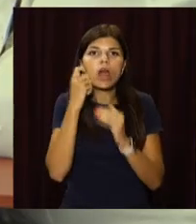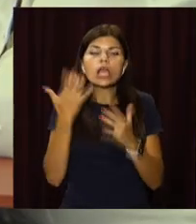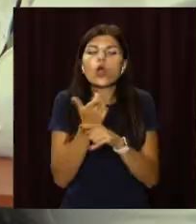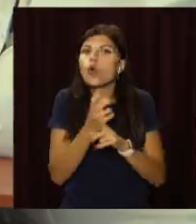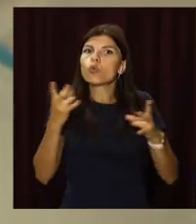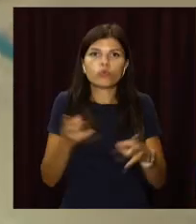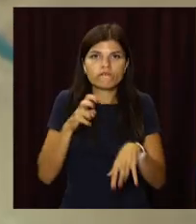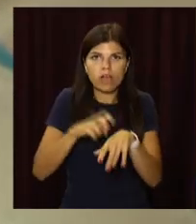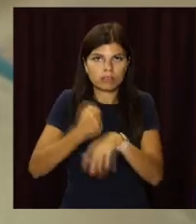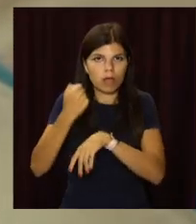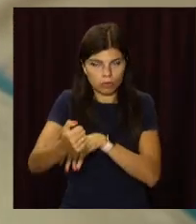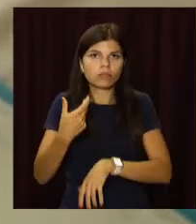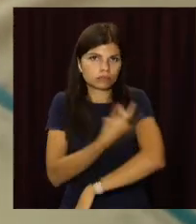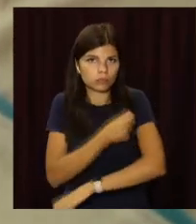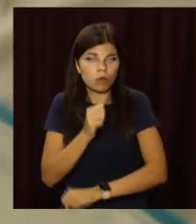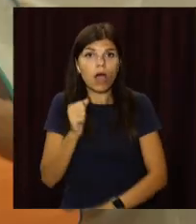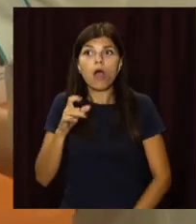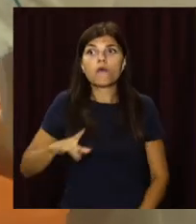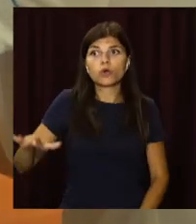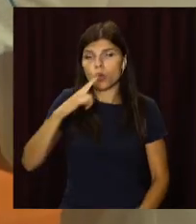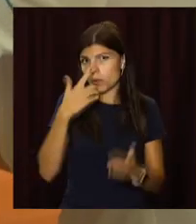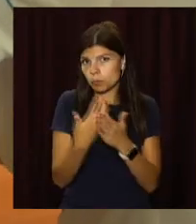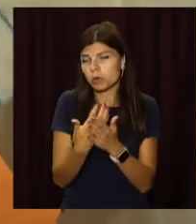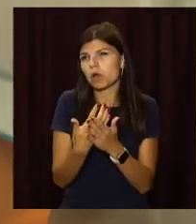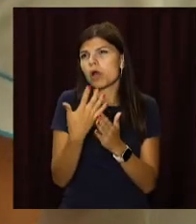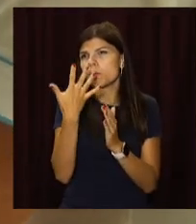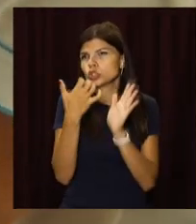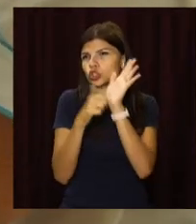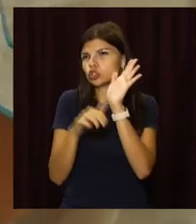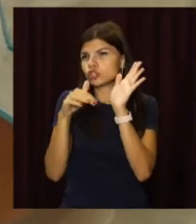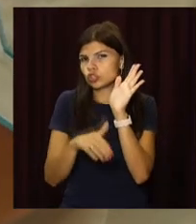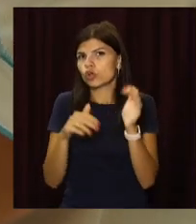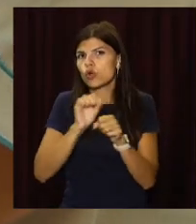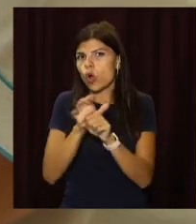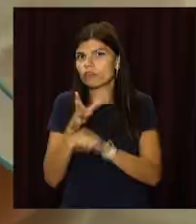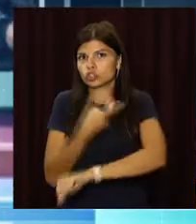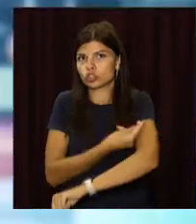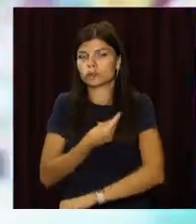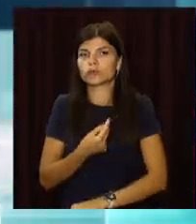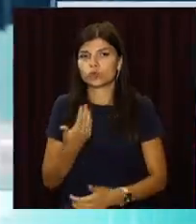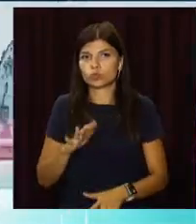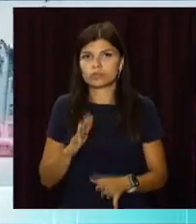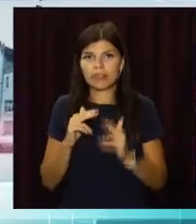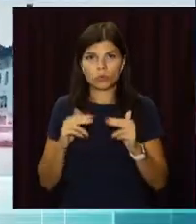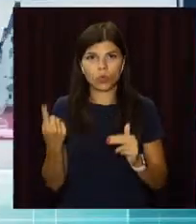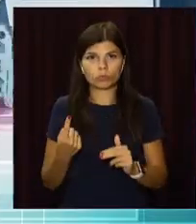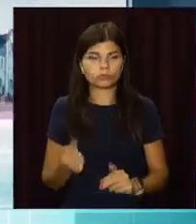років. Загалом у регіоні на сьогодні зробили більше як 560 тисяч ковід-щеплень.